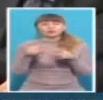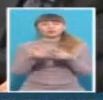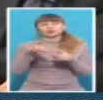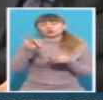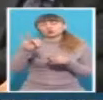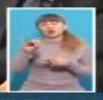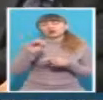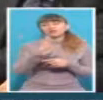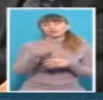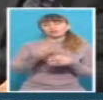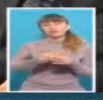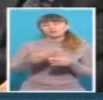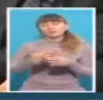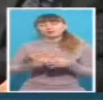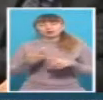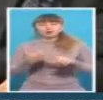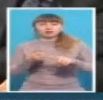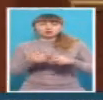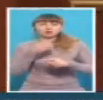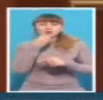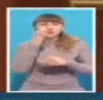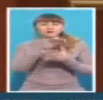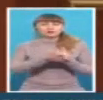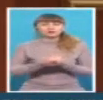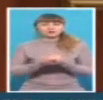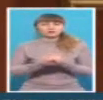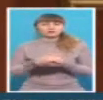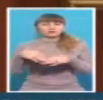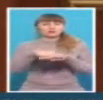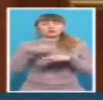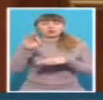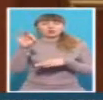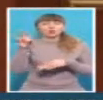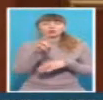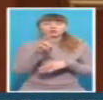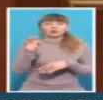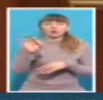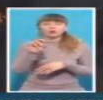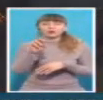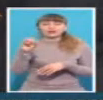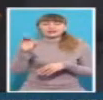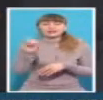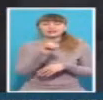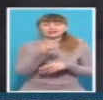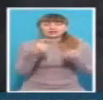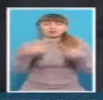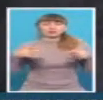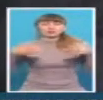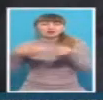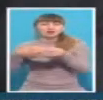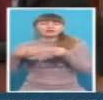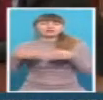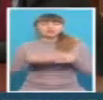асқан саяси және әлеуметтік экономикалық реформаларды қолдау үшін палата депутаттарының заңнамалық тұрғыда белсенді жұмыс істеп жатқанын